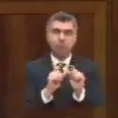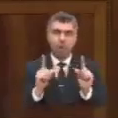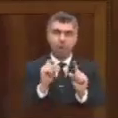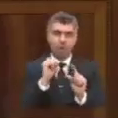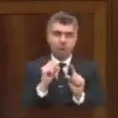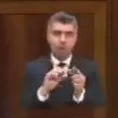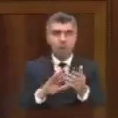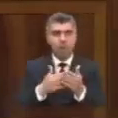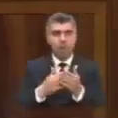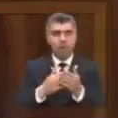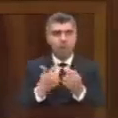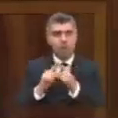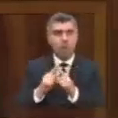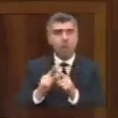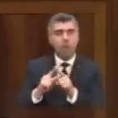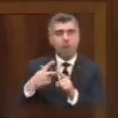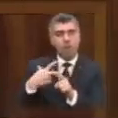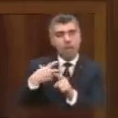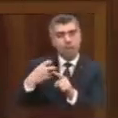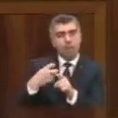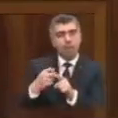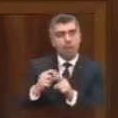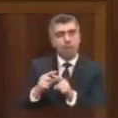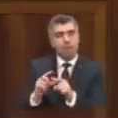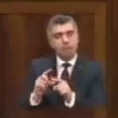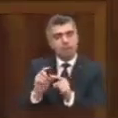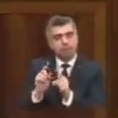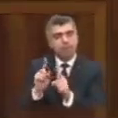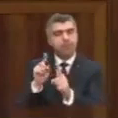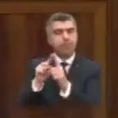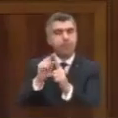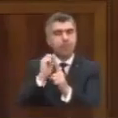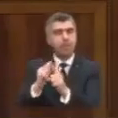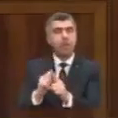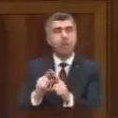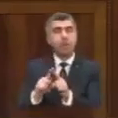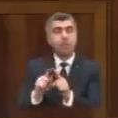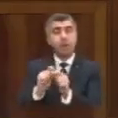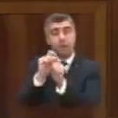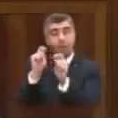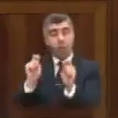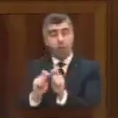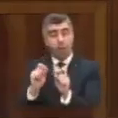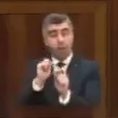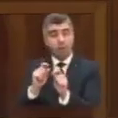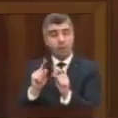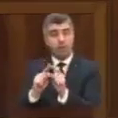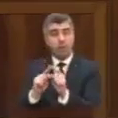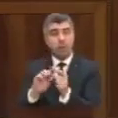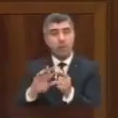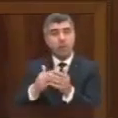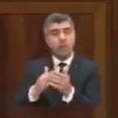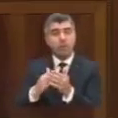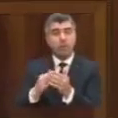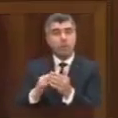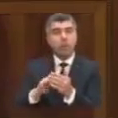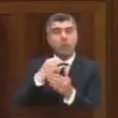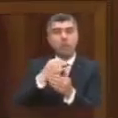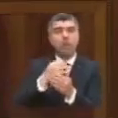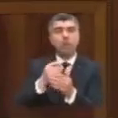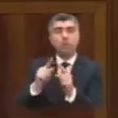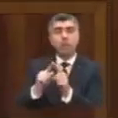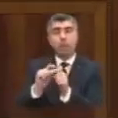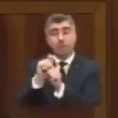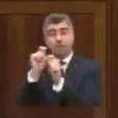الريع وتضرب المصالح واطراء غير المشروع، استجماع وتعبئه شروط تحرير قانونيا ومؤسساتيا، كل شيء تكلم على انه هذاك